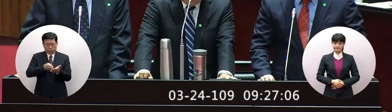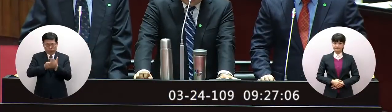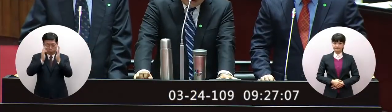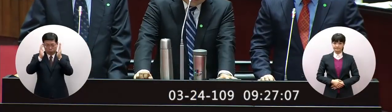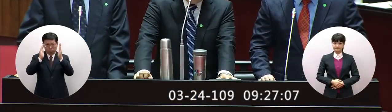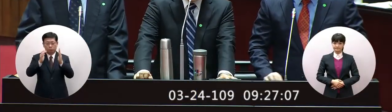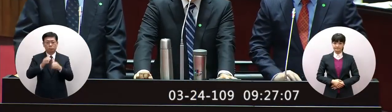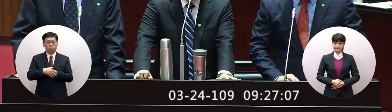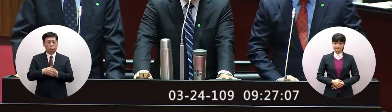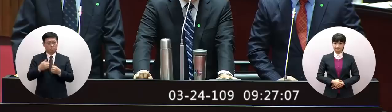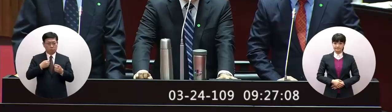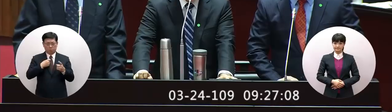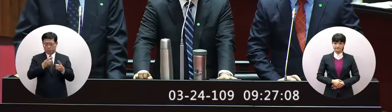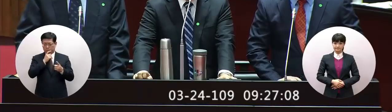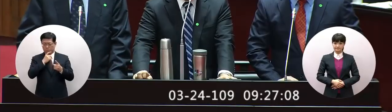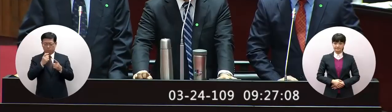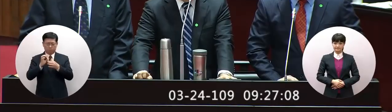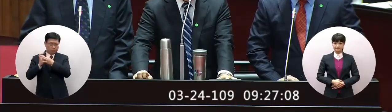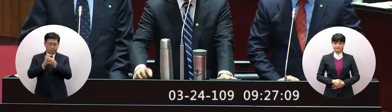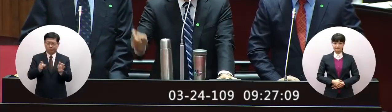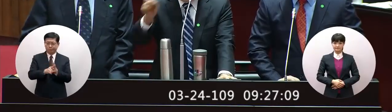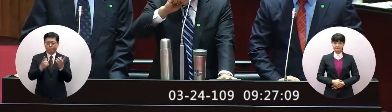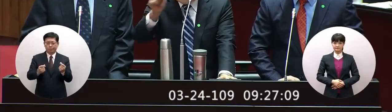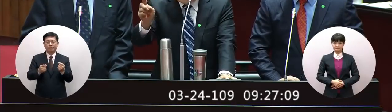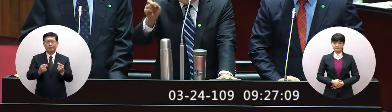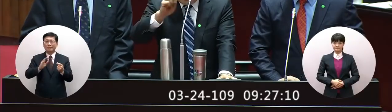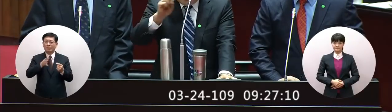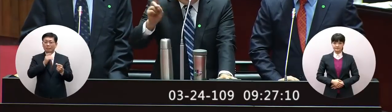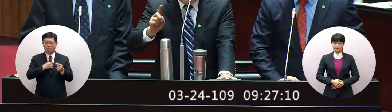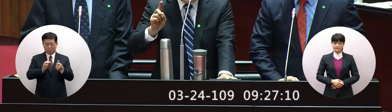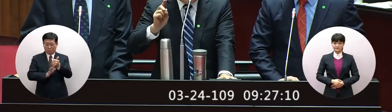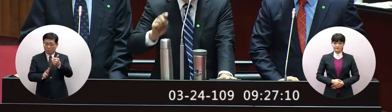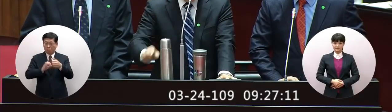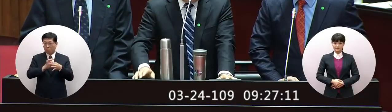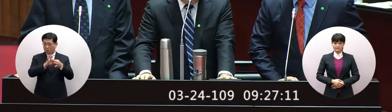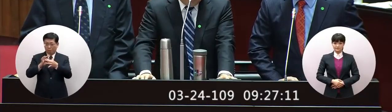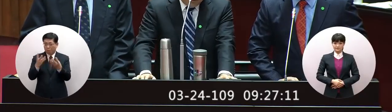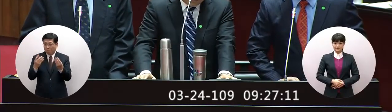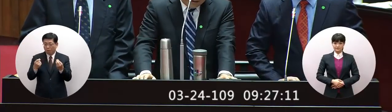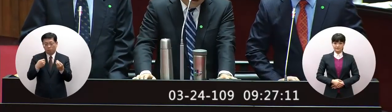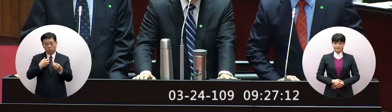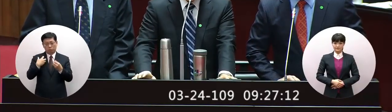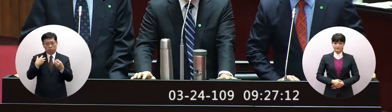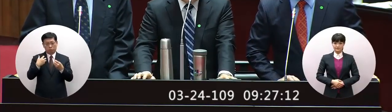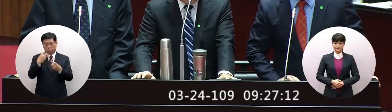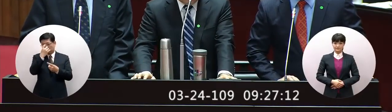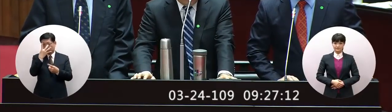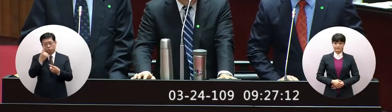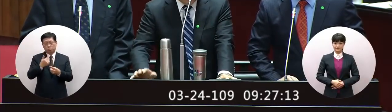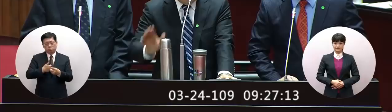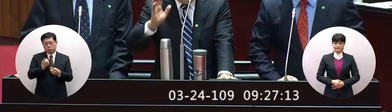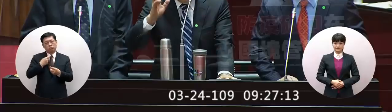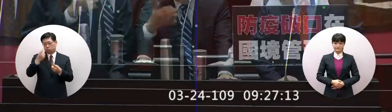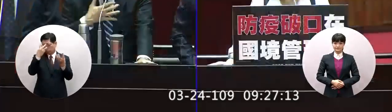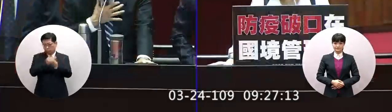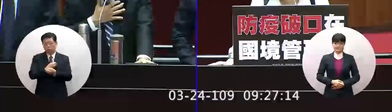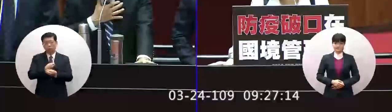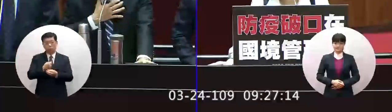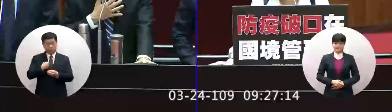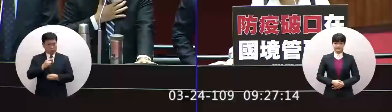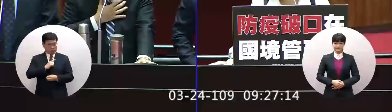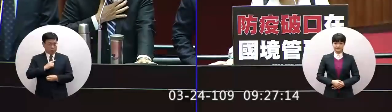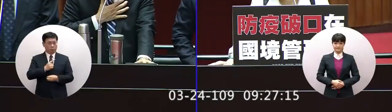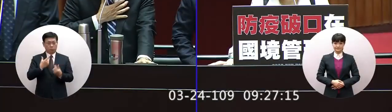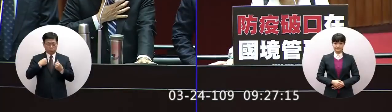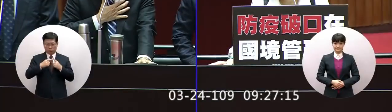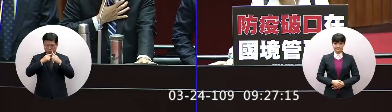经，所以随时随地警惕。至于部会之间说没有联系，哎，管不了等，其实委员误会，我自